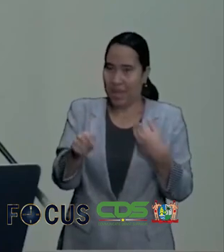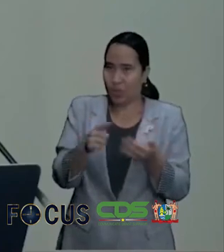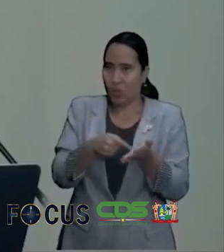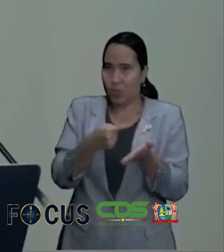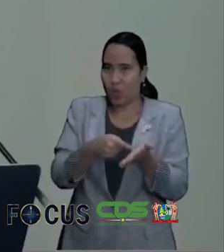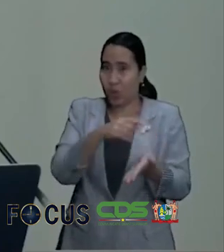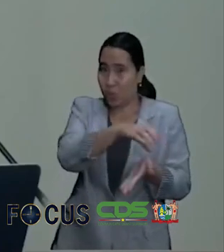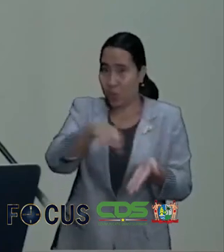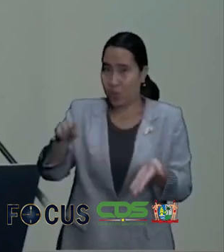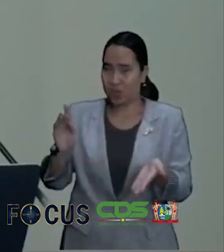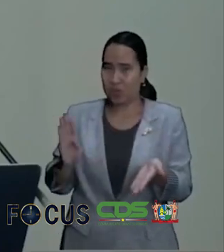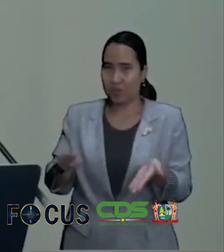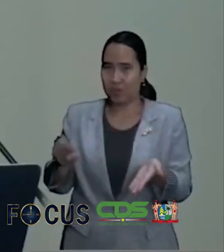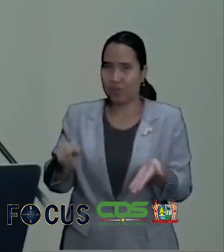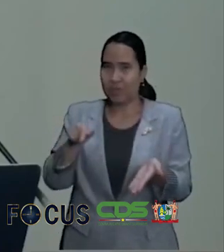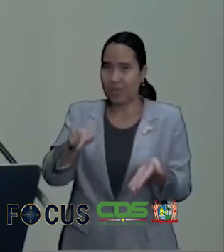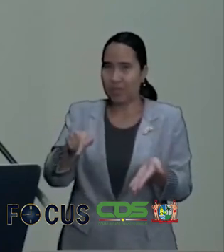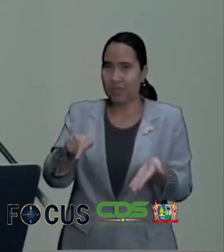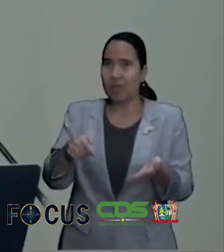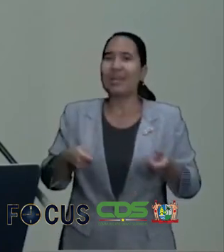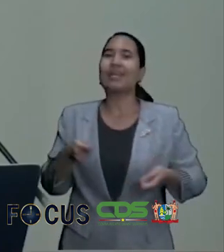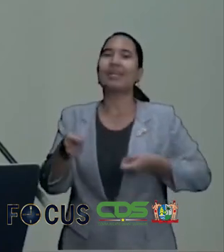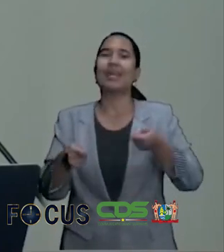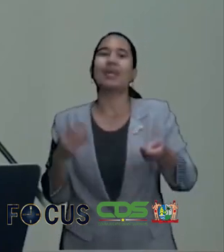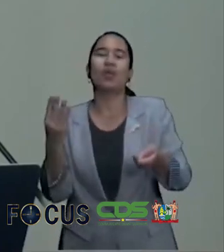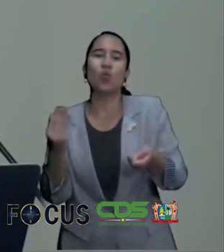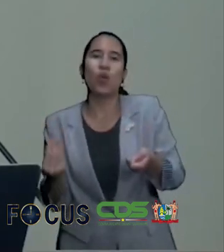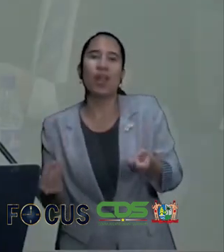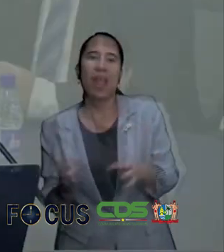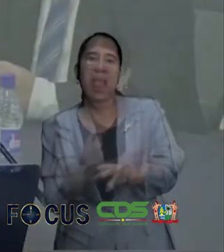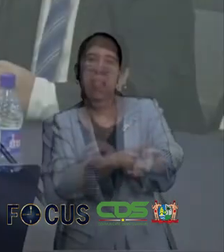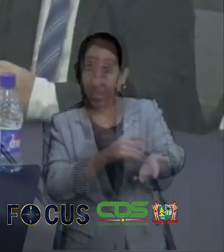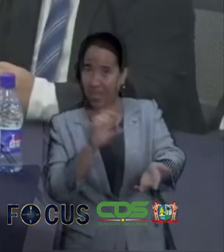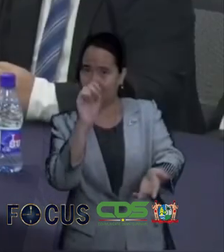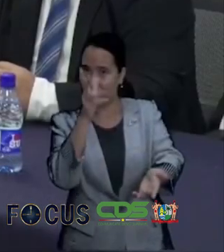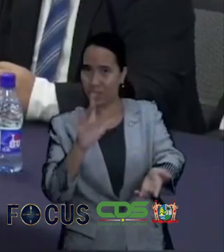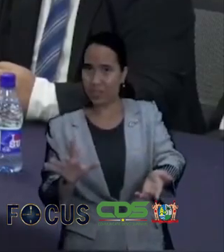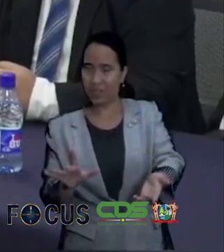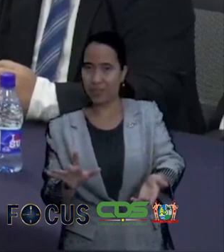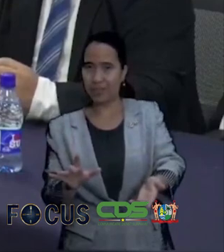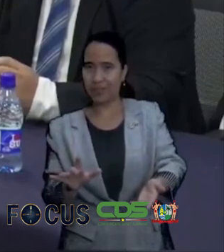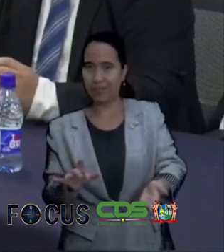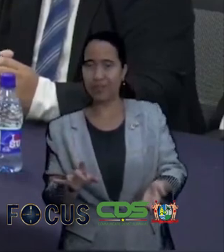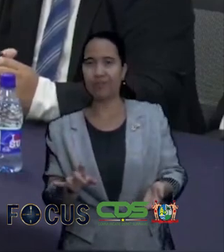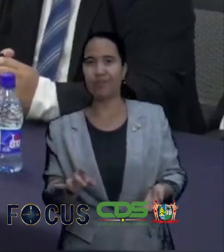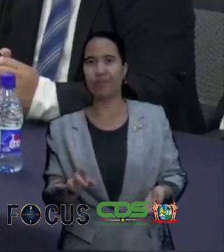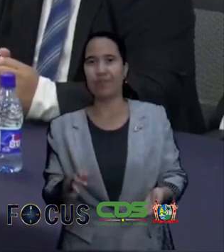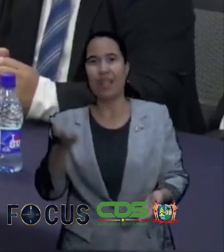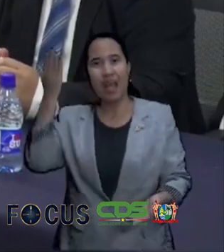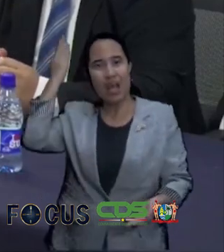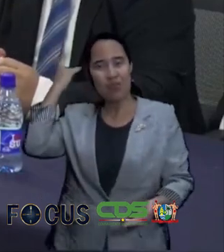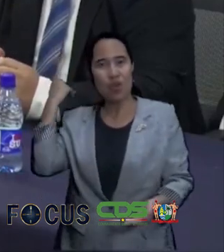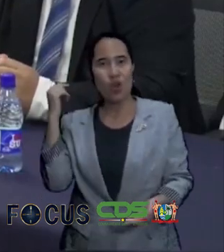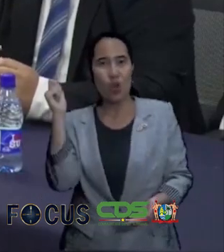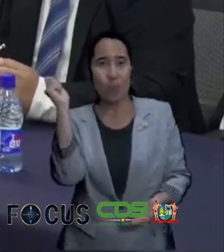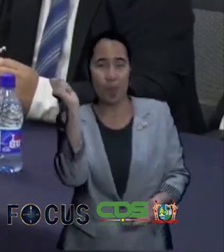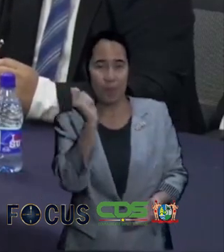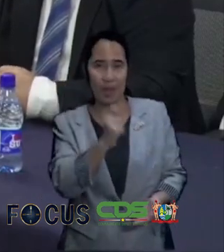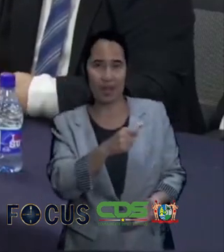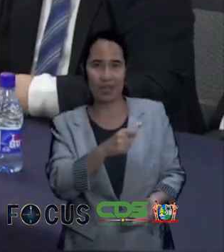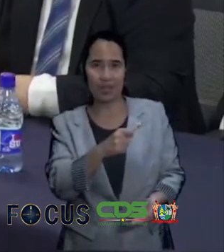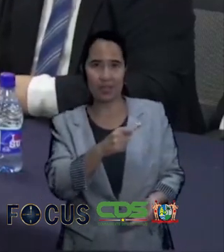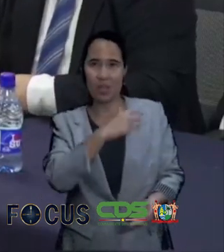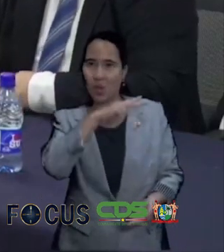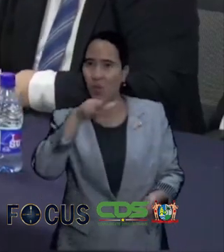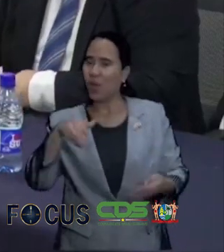deze instituten opgevangen zullen worden middels de objectsubsidie. De afgelopen maanden zijn